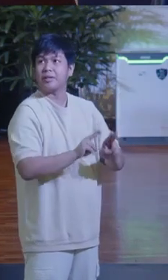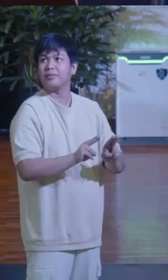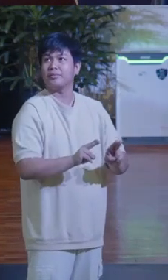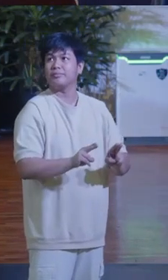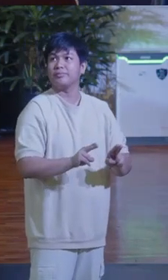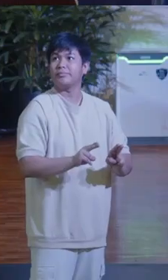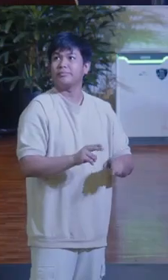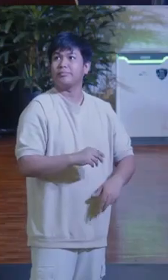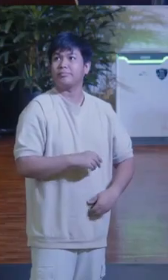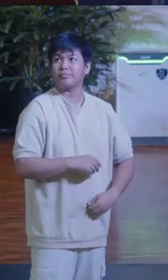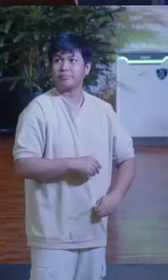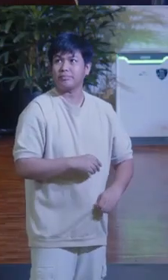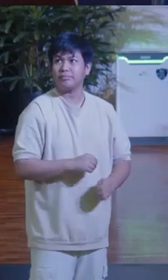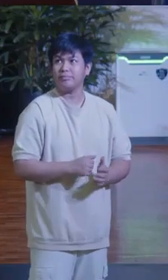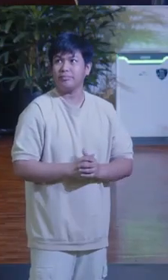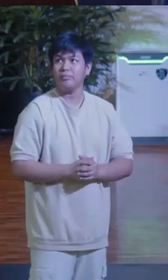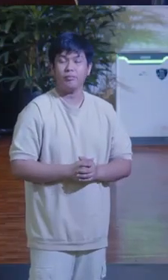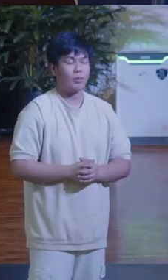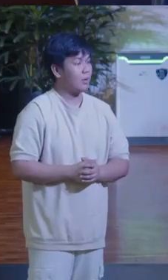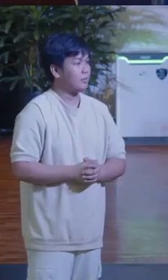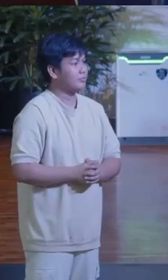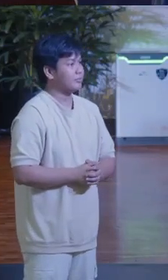may but na naman. No?